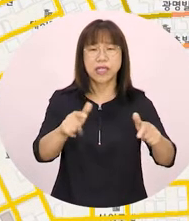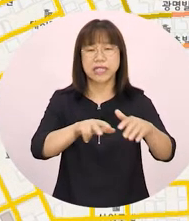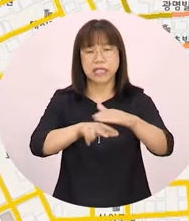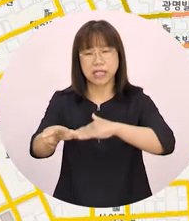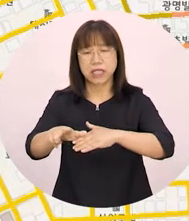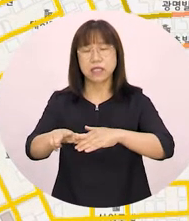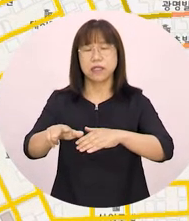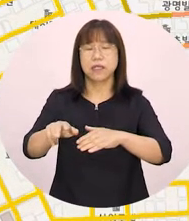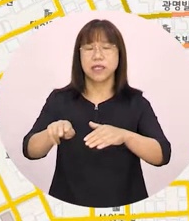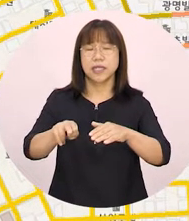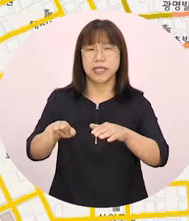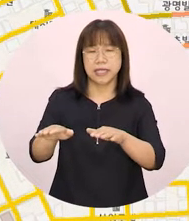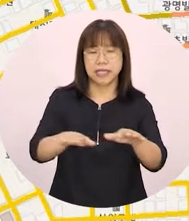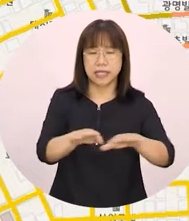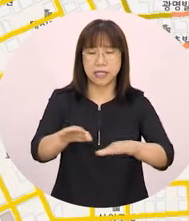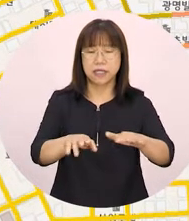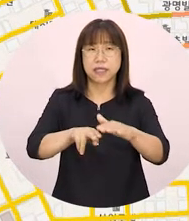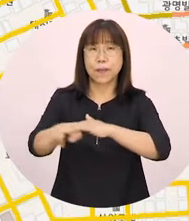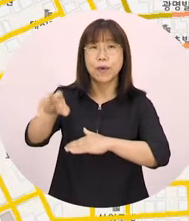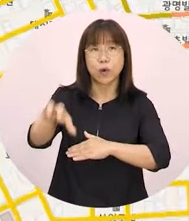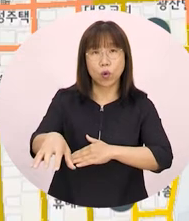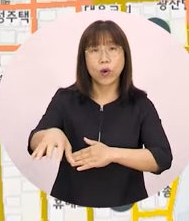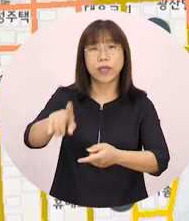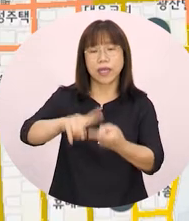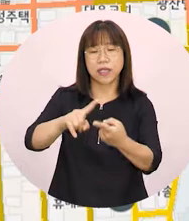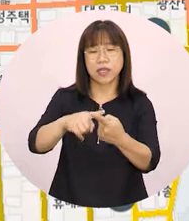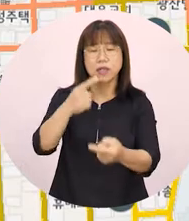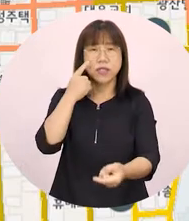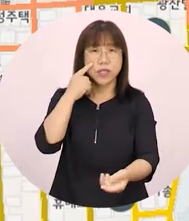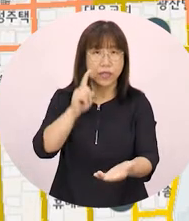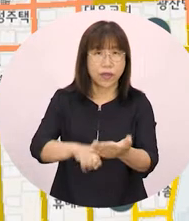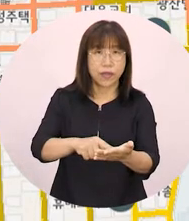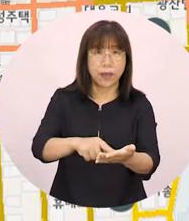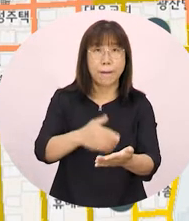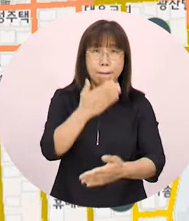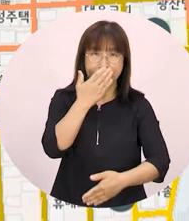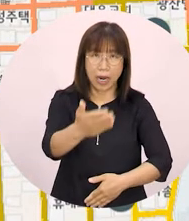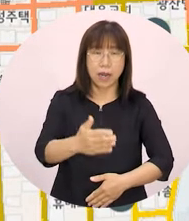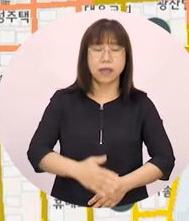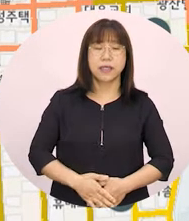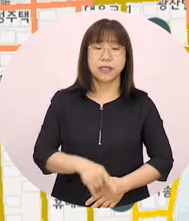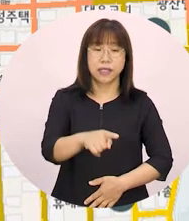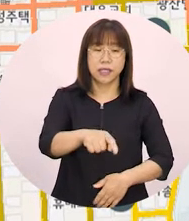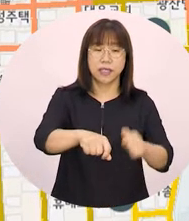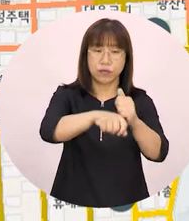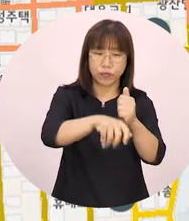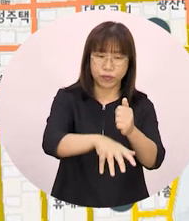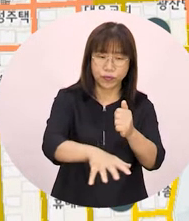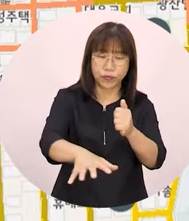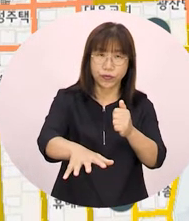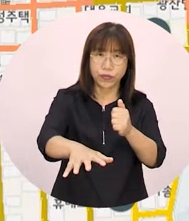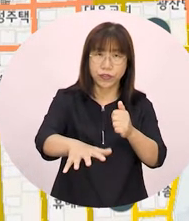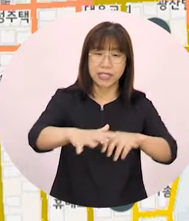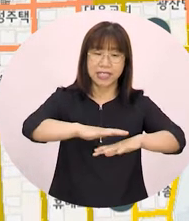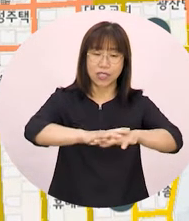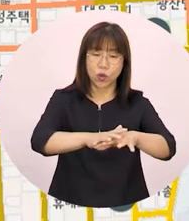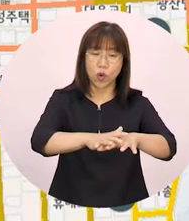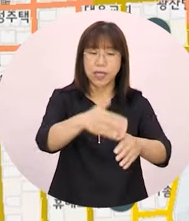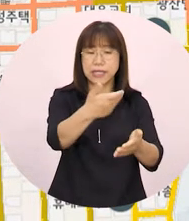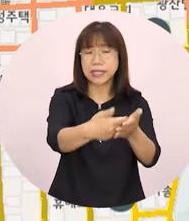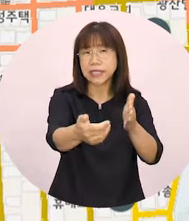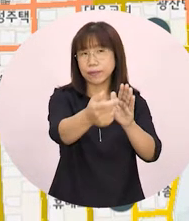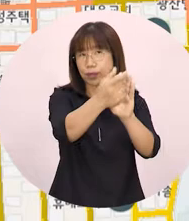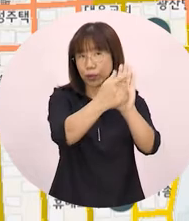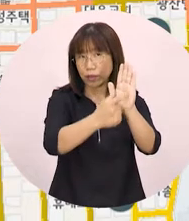지진 대피소 등 11종의 하위 테마를 선택할 수 있습니다. 선택한 하위 테마에 해당되는 시설들이 지도상의